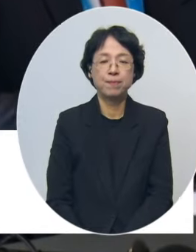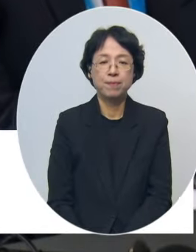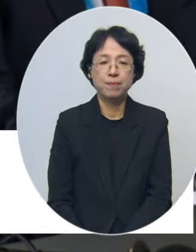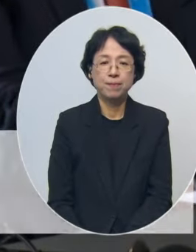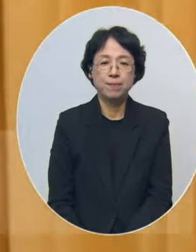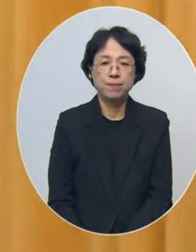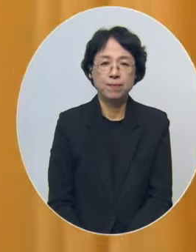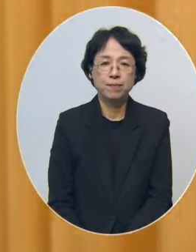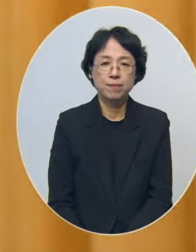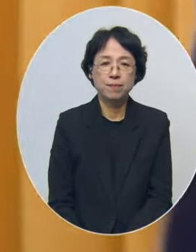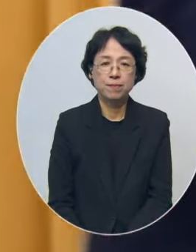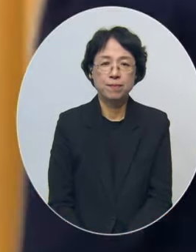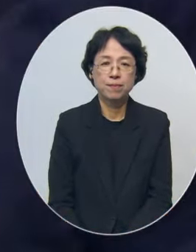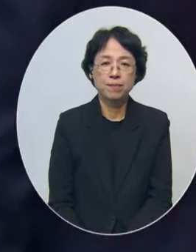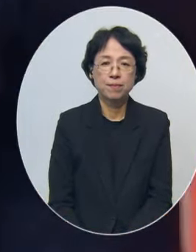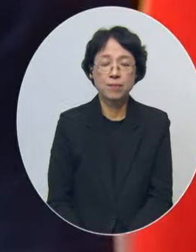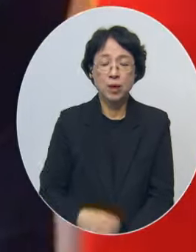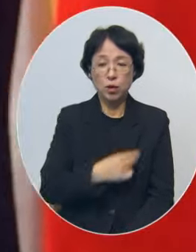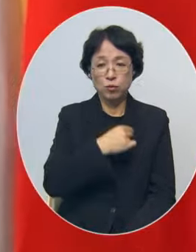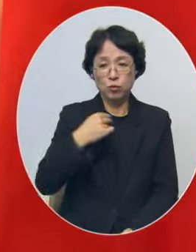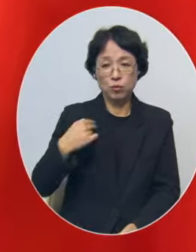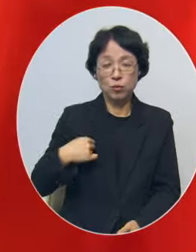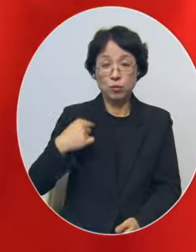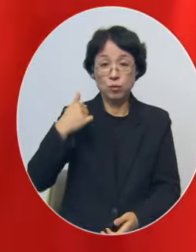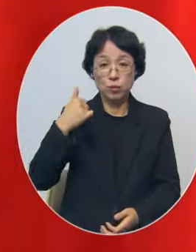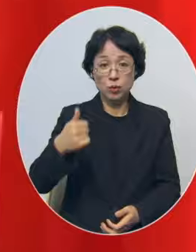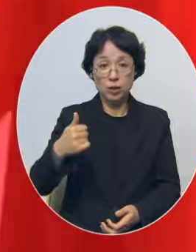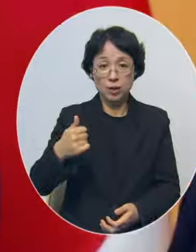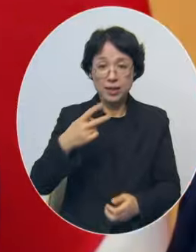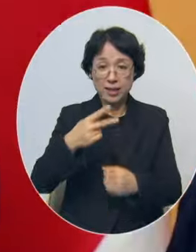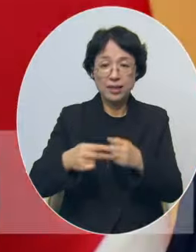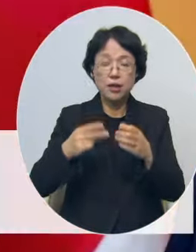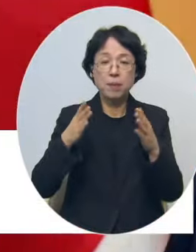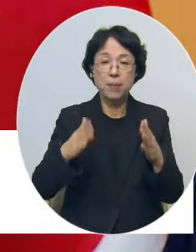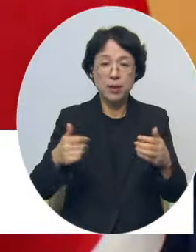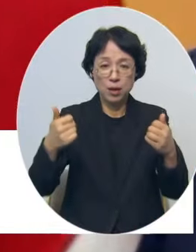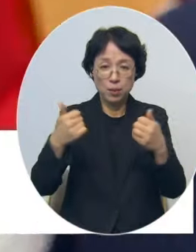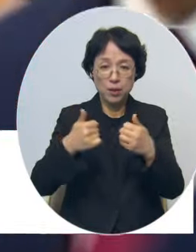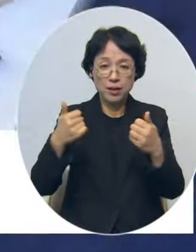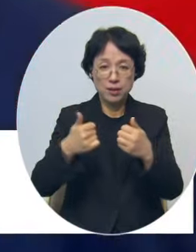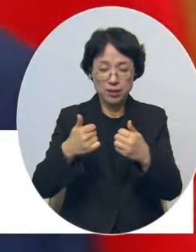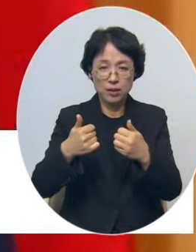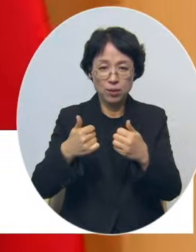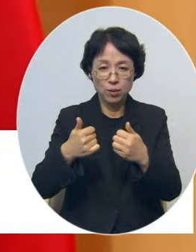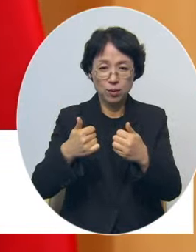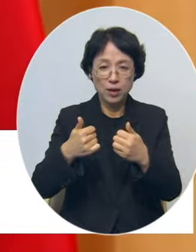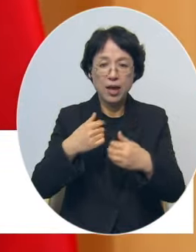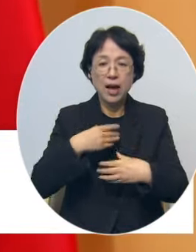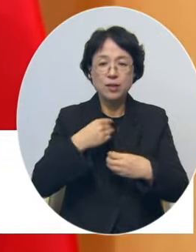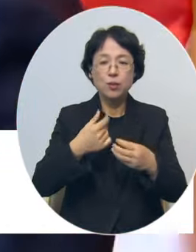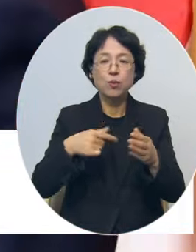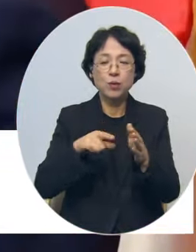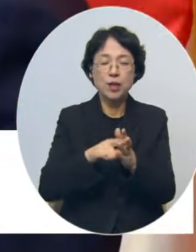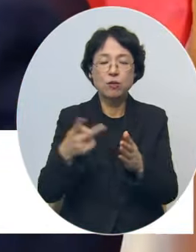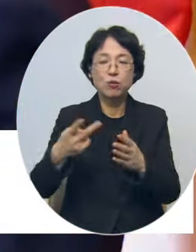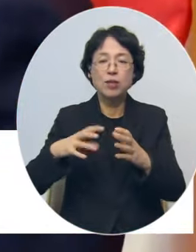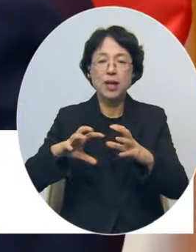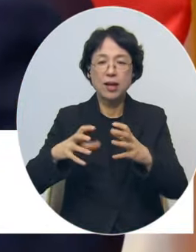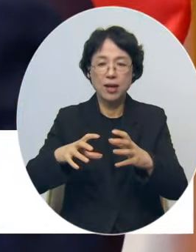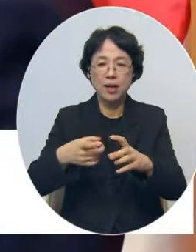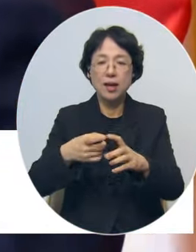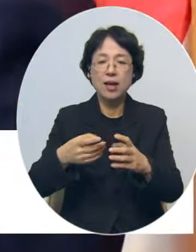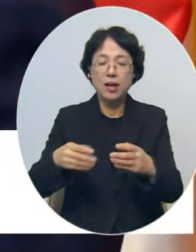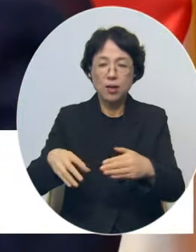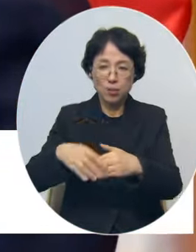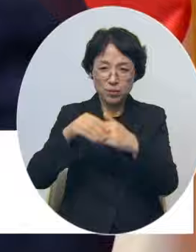있습니다. 시진핑 중국 국가주석과는 2년 만에 정상회담을 개최하고 영내 안정을 위해 양국이 협력하자는